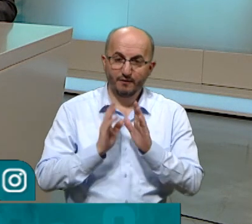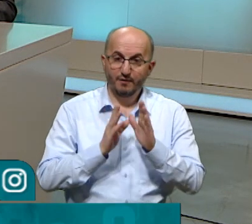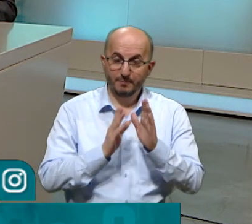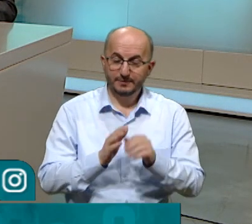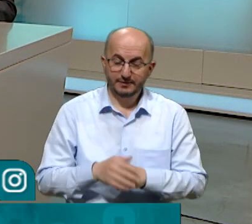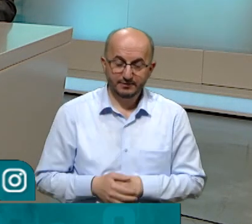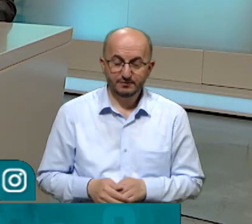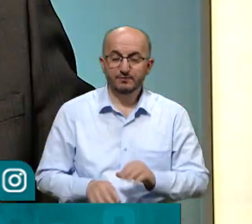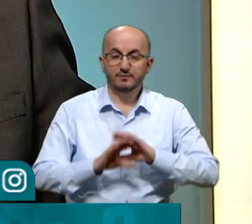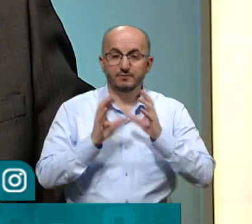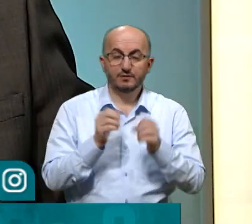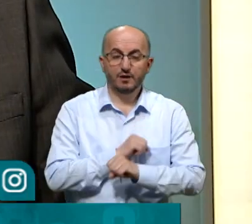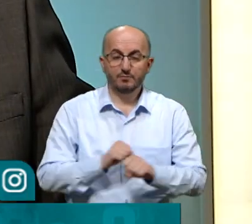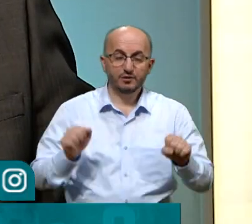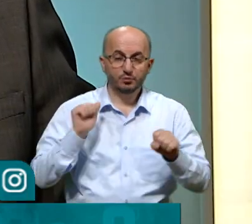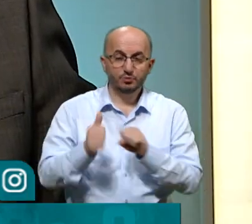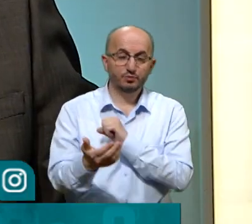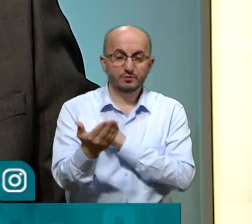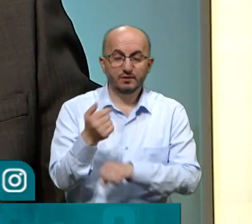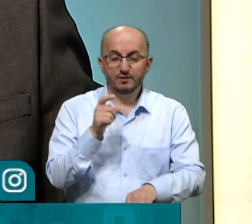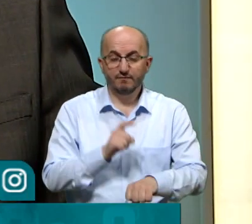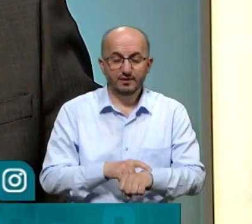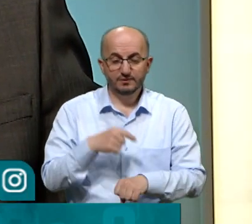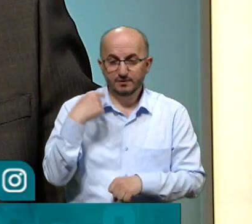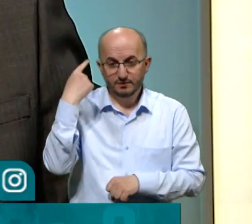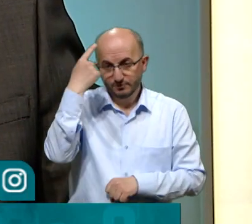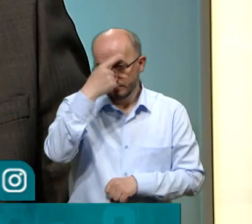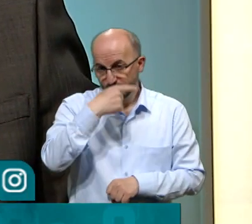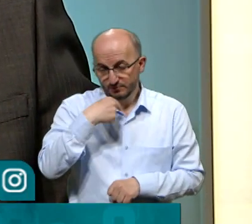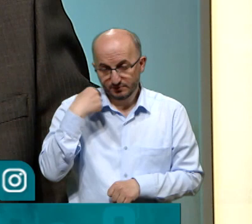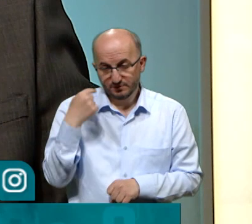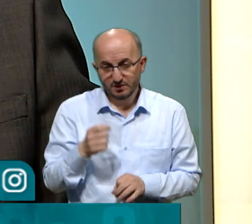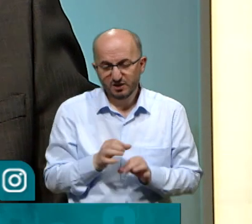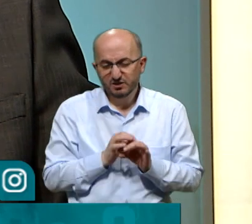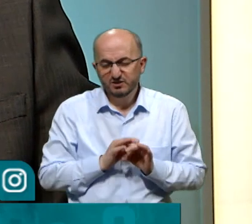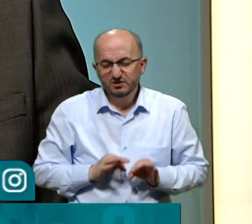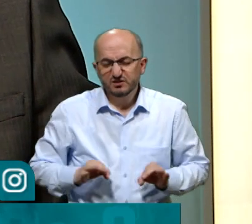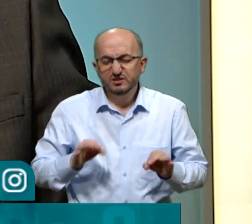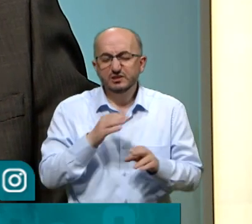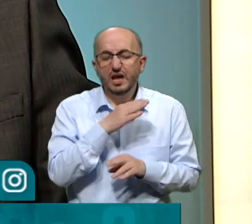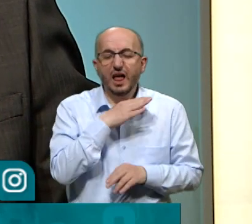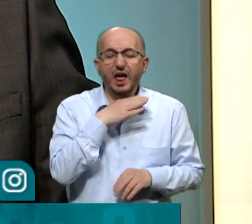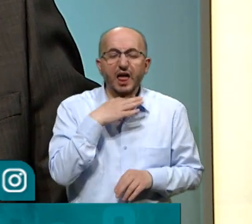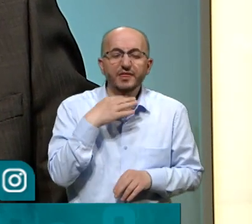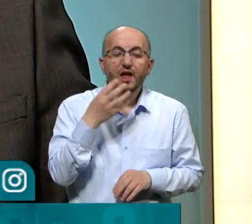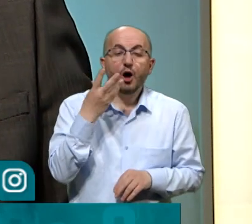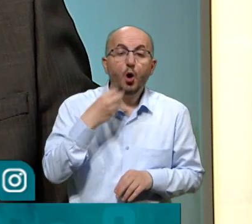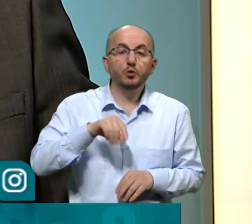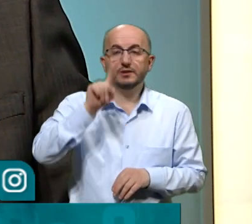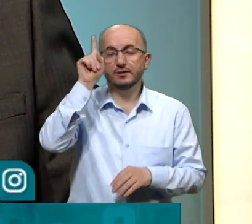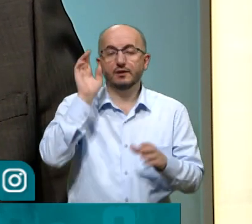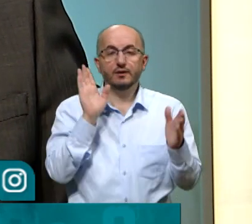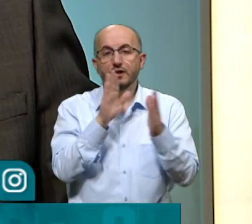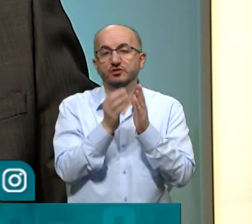eder kıyamet günü geldi vakitte yüzünde hiç et parçası olmadan Allah'ın huzuruna